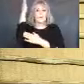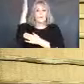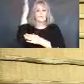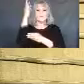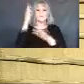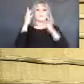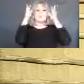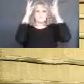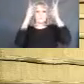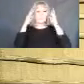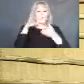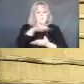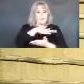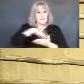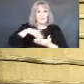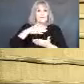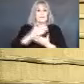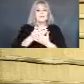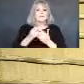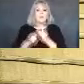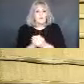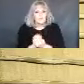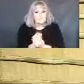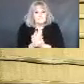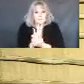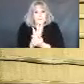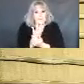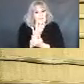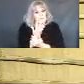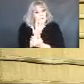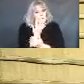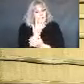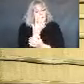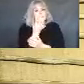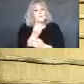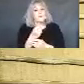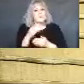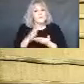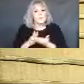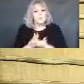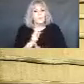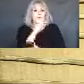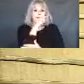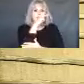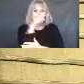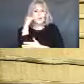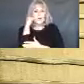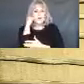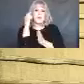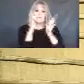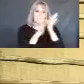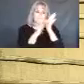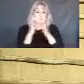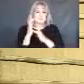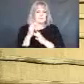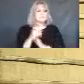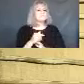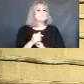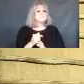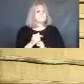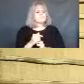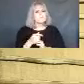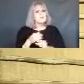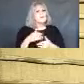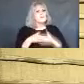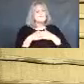Godse Koninkryk nou verder ontwikkel, groei, deur die naam van Jesus. En